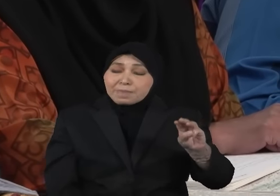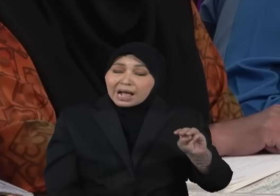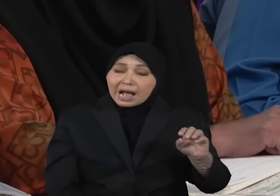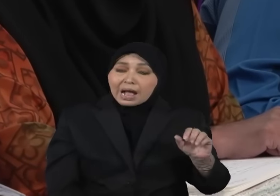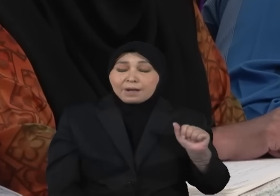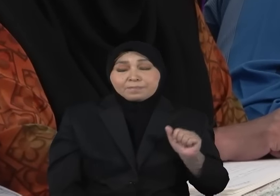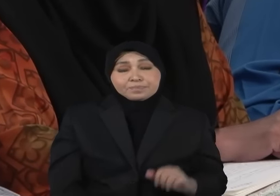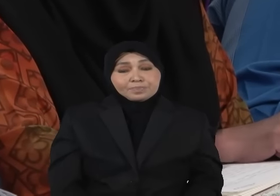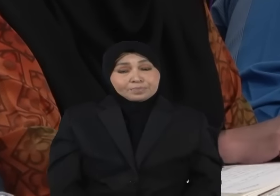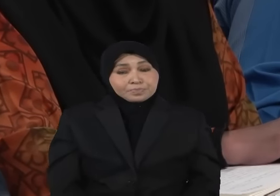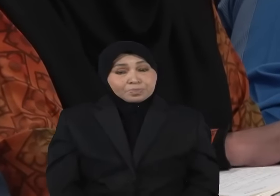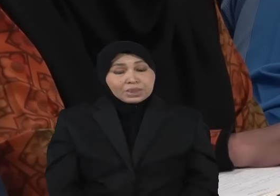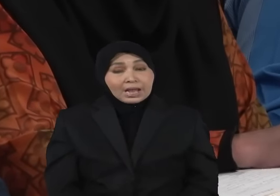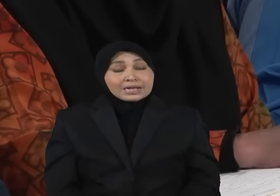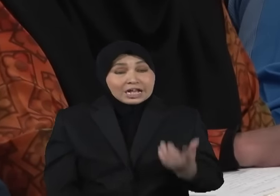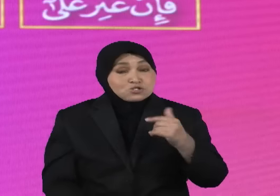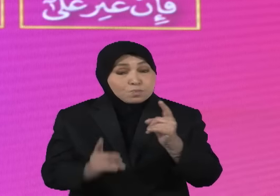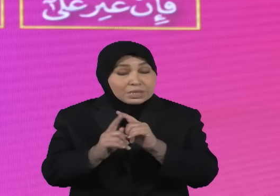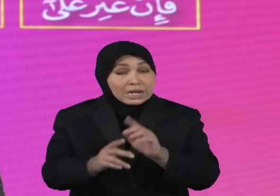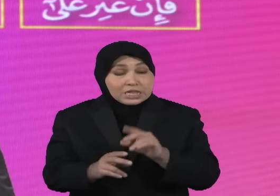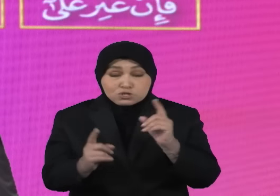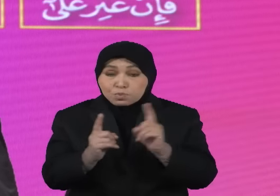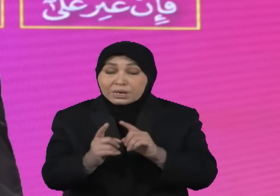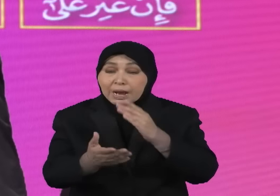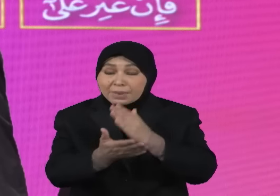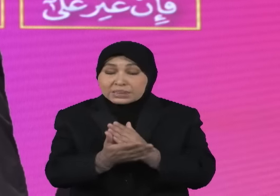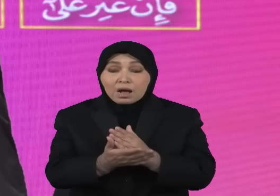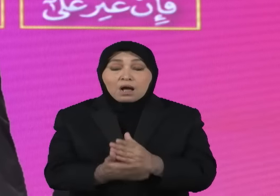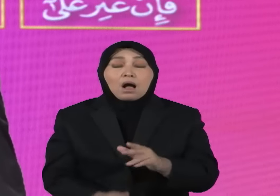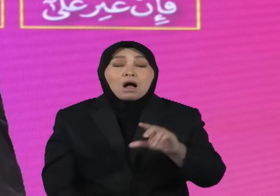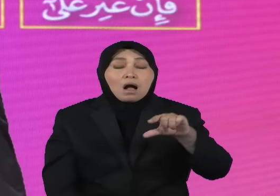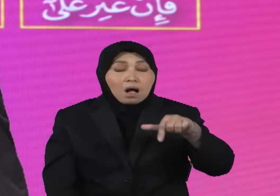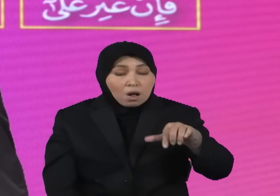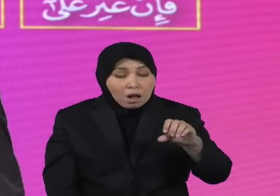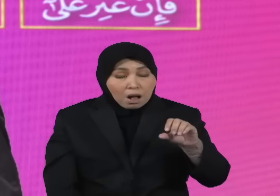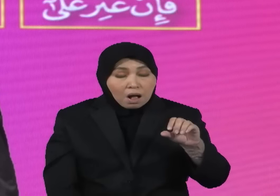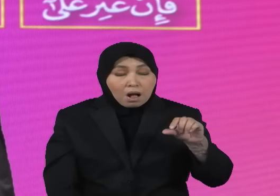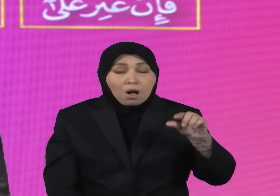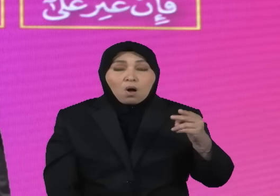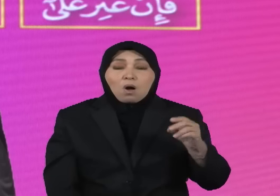ithma. Jadi jumpa dalam Quran, kalau kita nak wakaf pun sama. Haqqa.